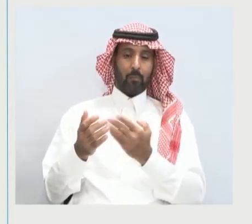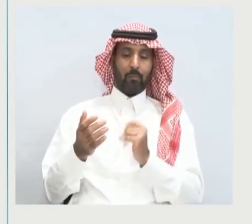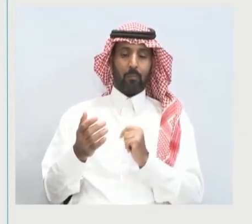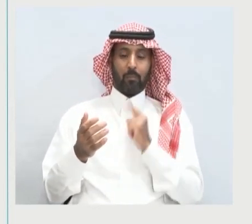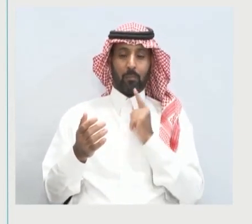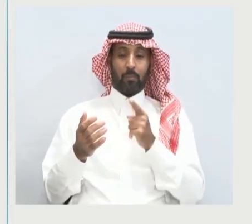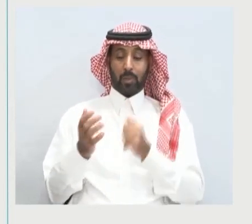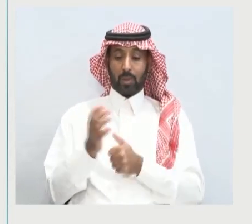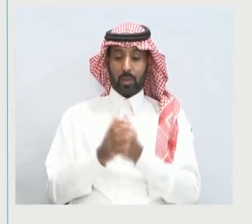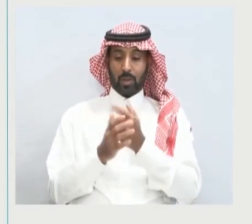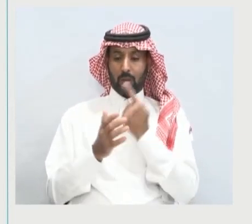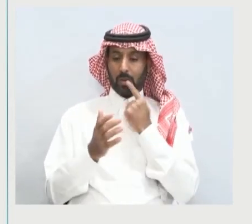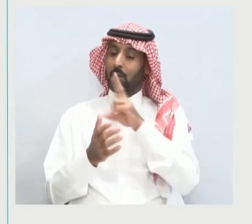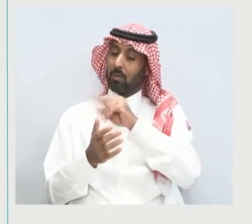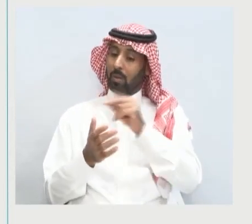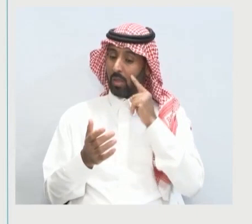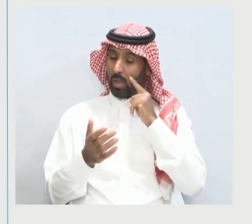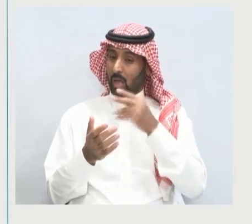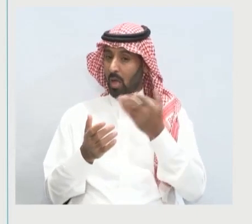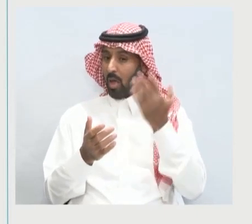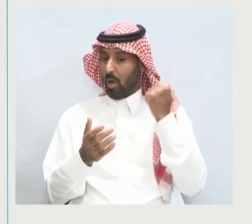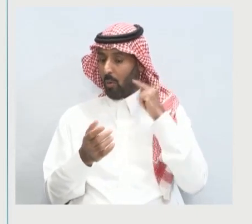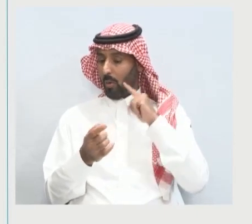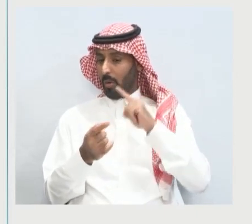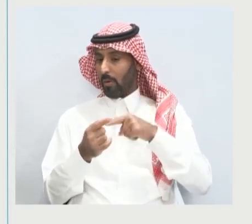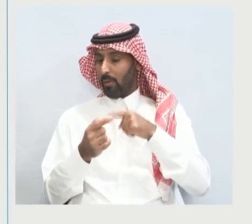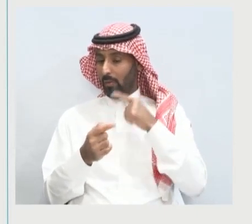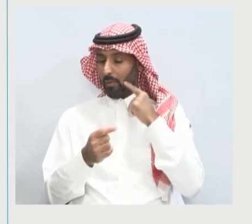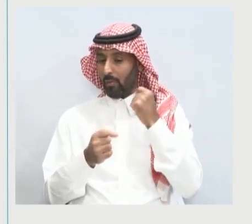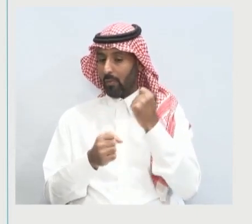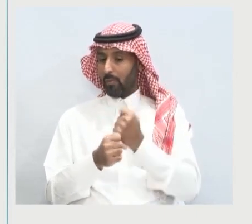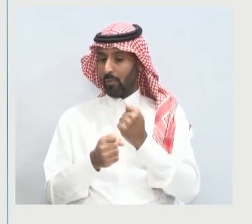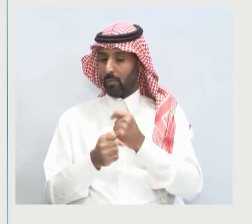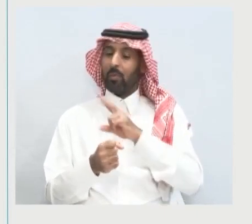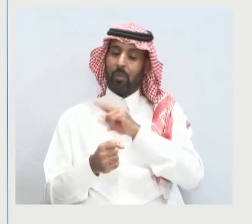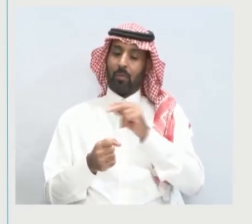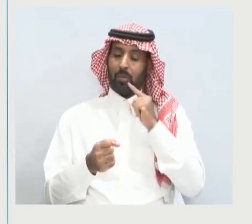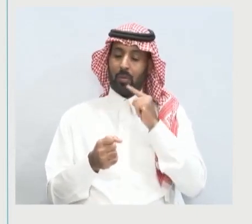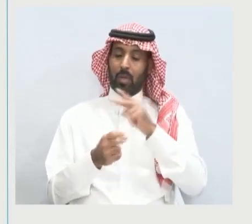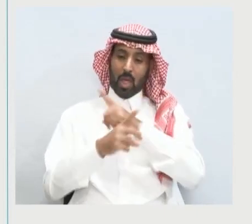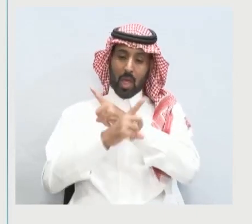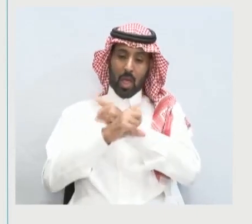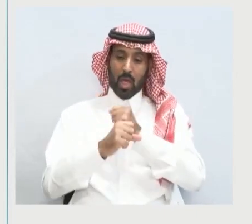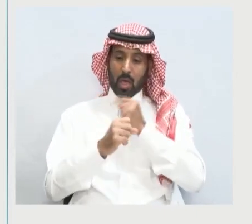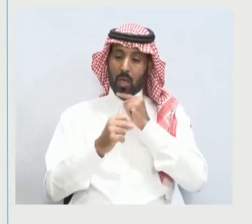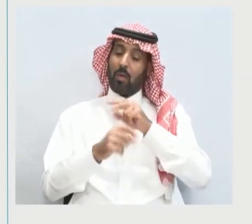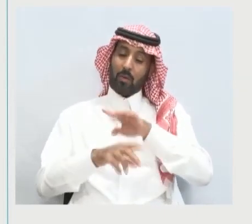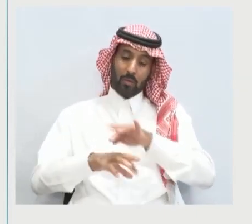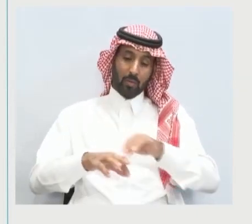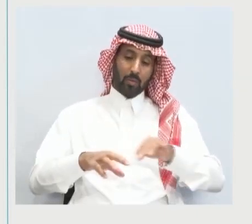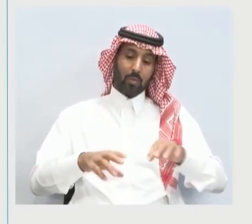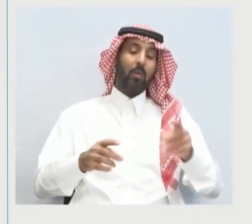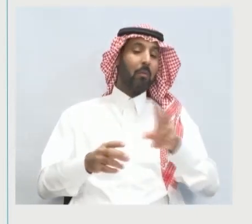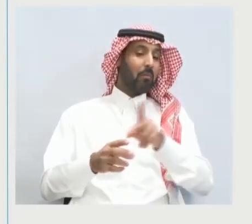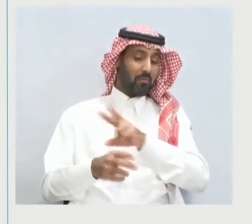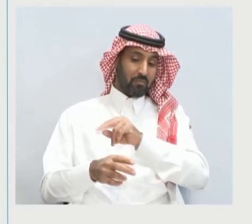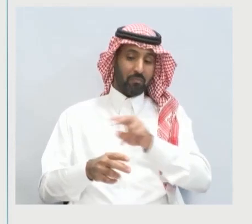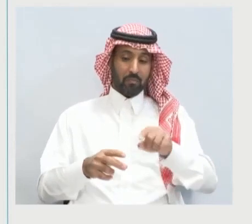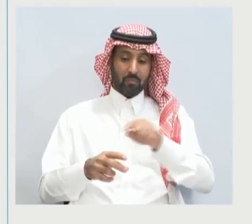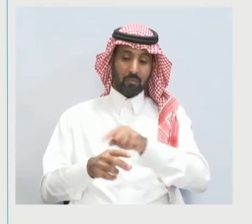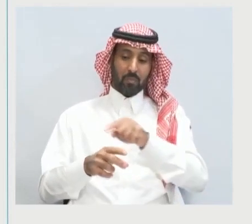يمكنك استخدام نفس الطريقه التي اتبعتها مسبقا في برنامج مايكروسوفت وورد فالعزرار نفسها تقريبا